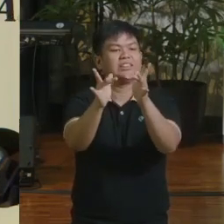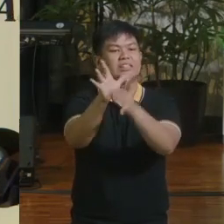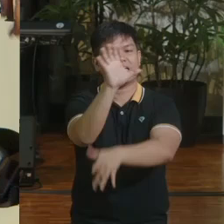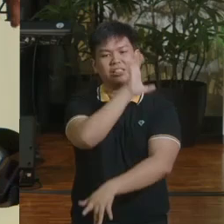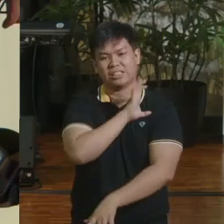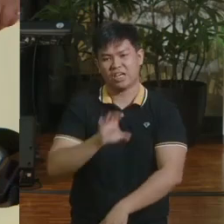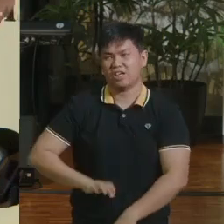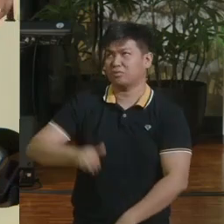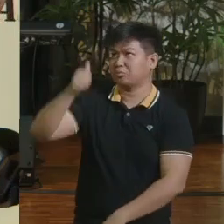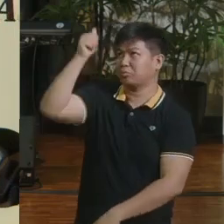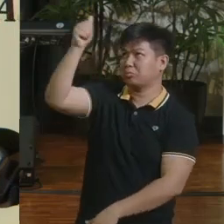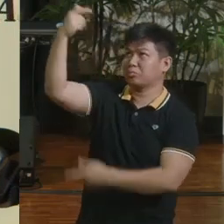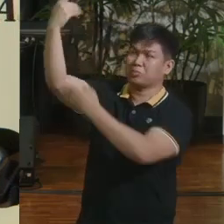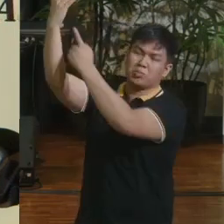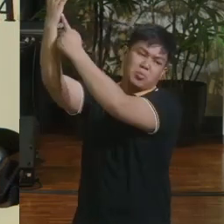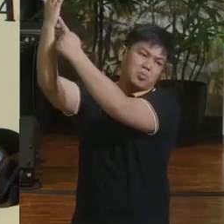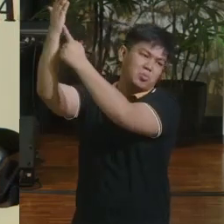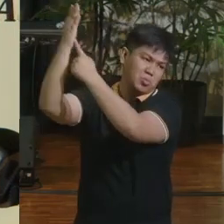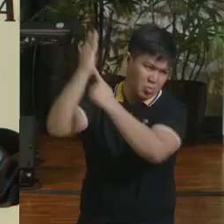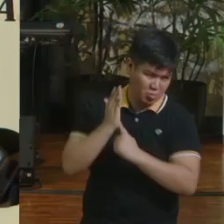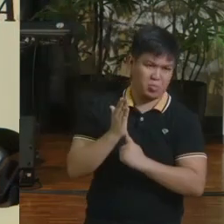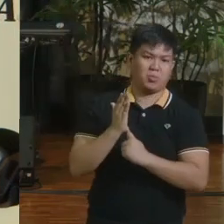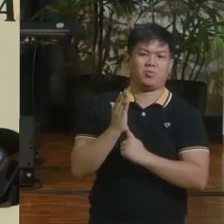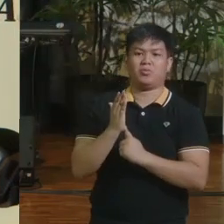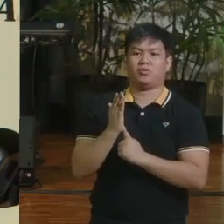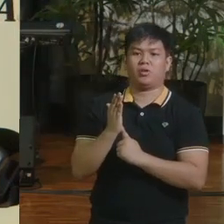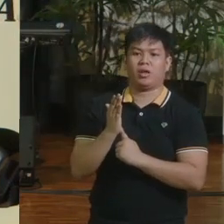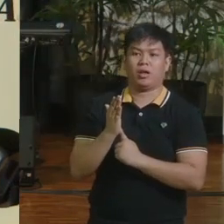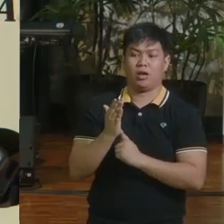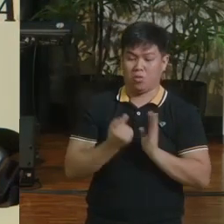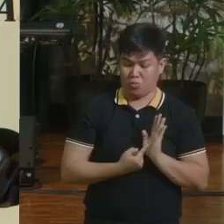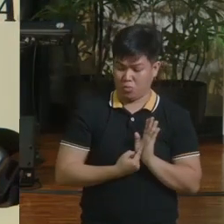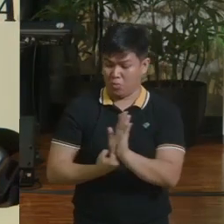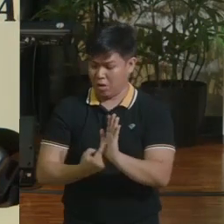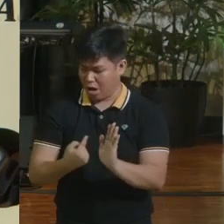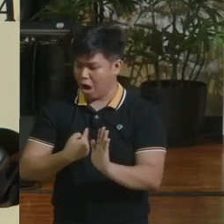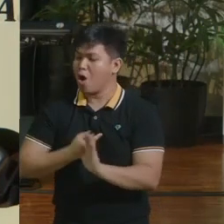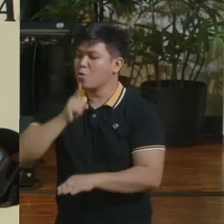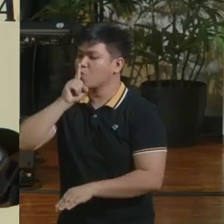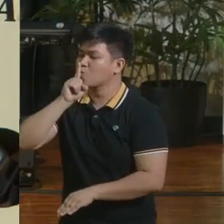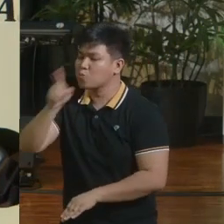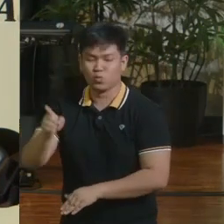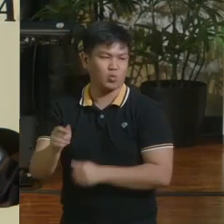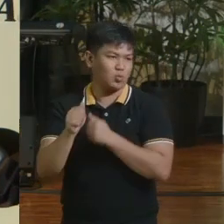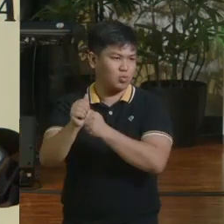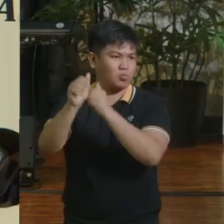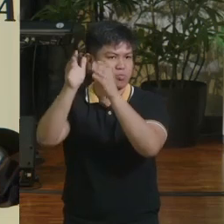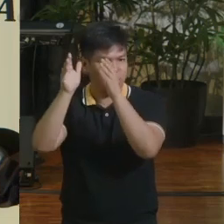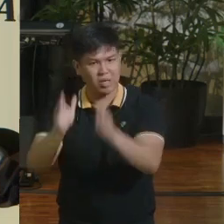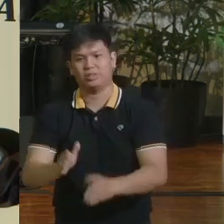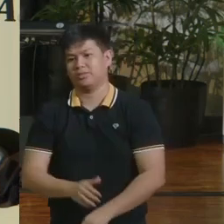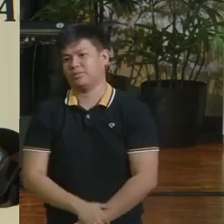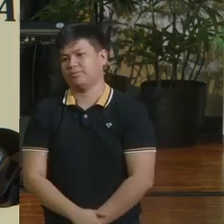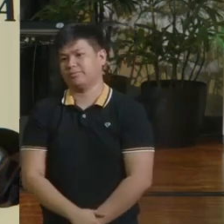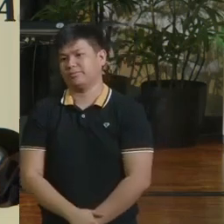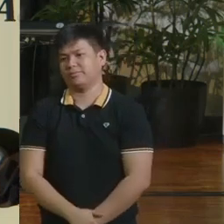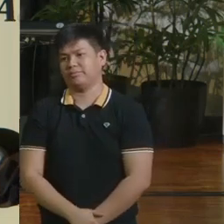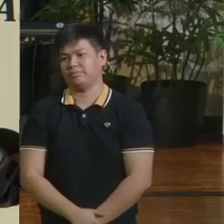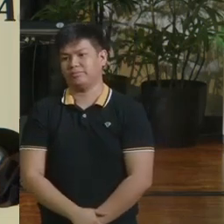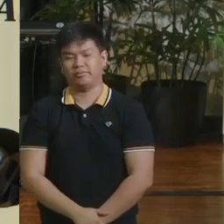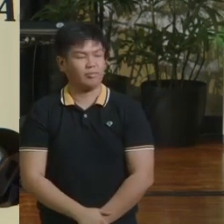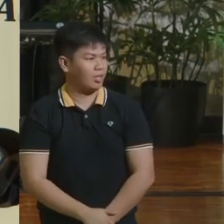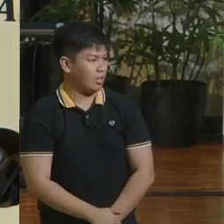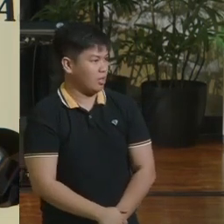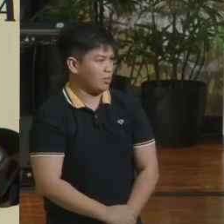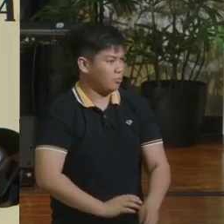isang tunay na apostol. Hindi ba't sinabi niya yon sa chapter 1 verse 1? Nung